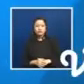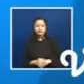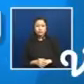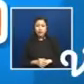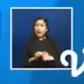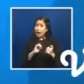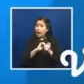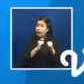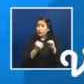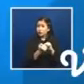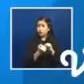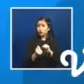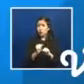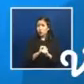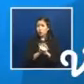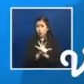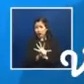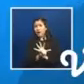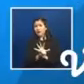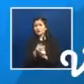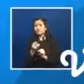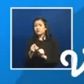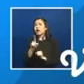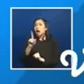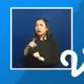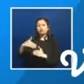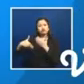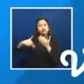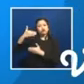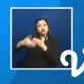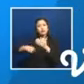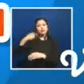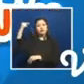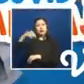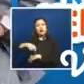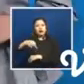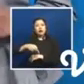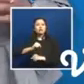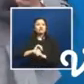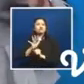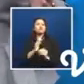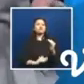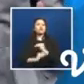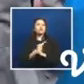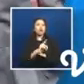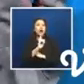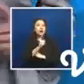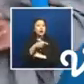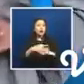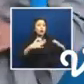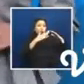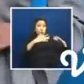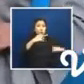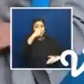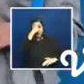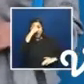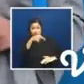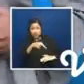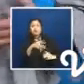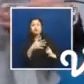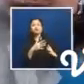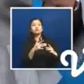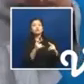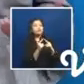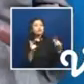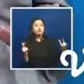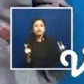Kasus COVID-19 masih terus melonjak tajam hingga hari ini. Tingginya angka kasus berdampak pada tingkat keterisian rumah sakit yang melebihi kapasitas